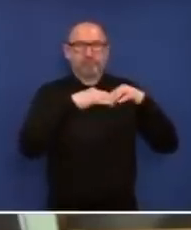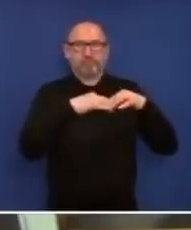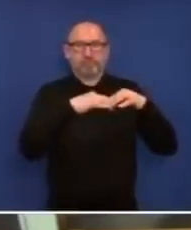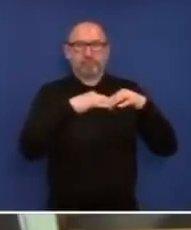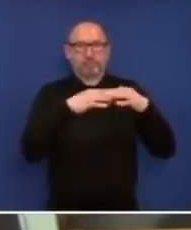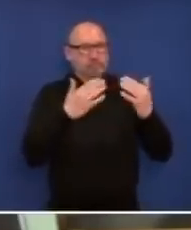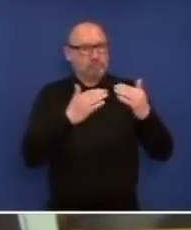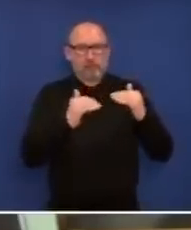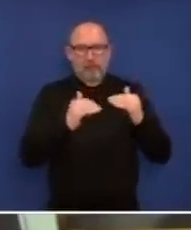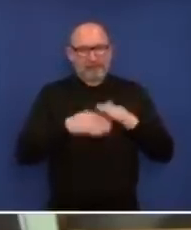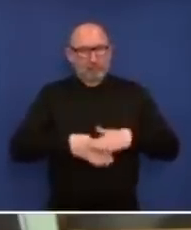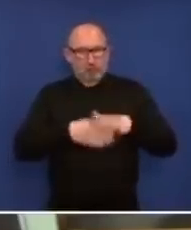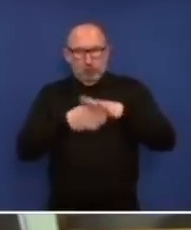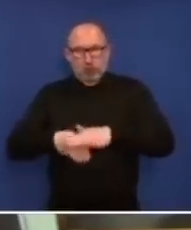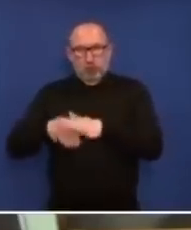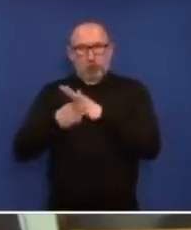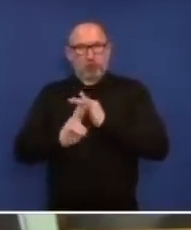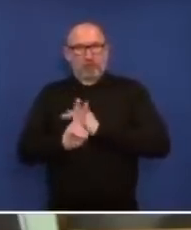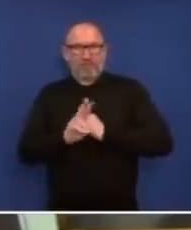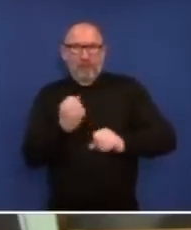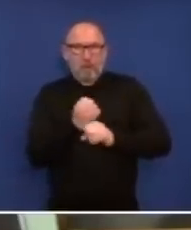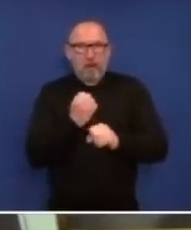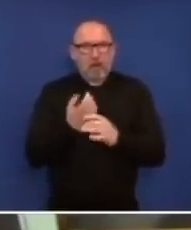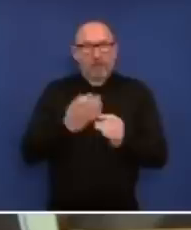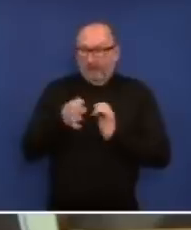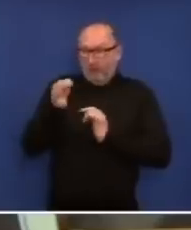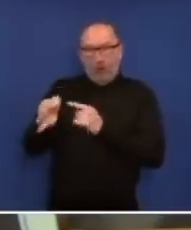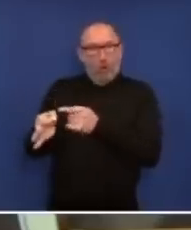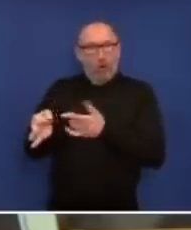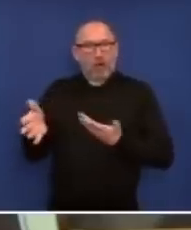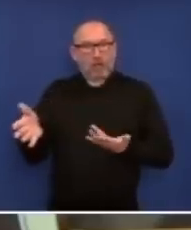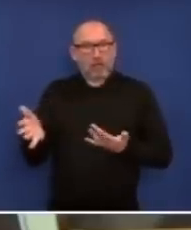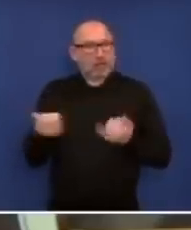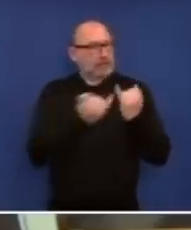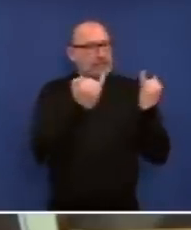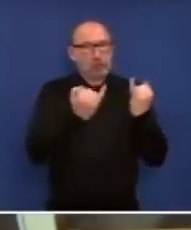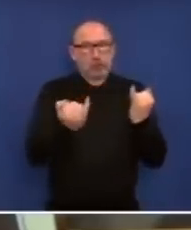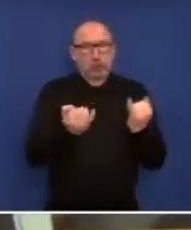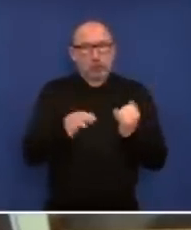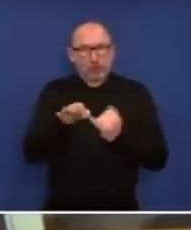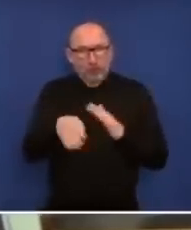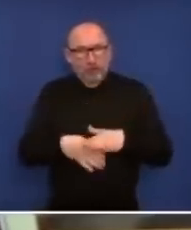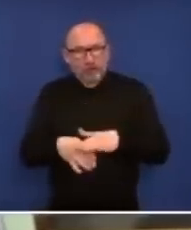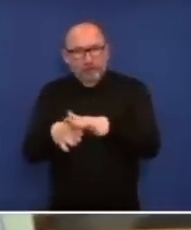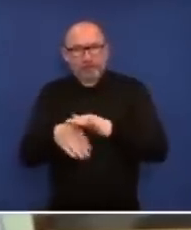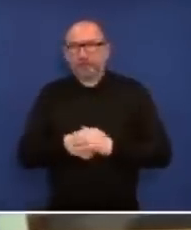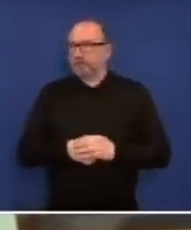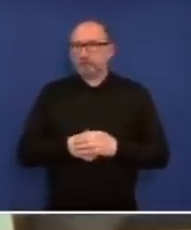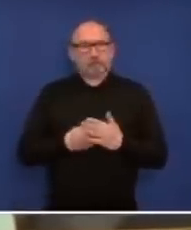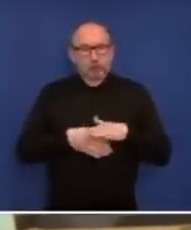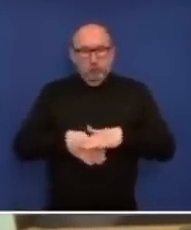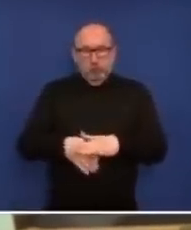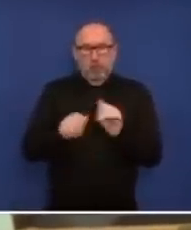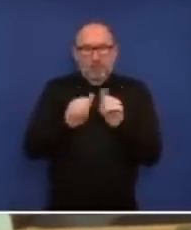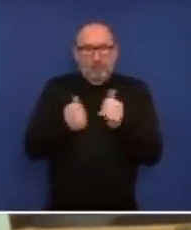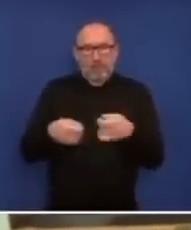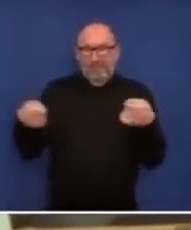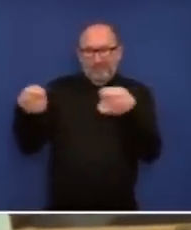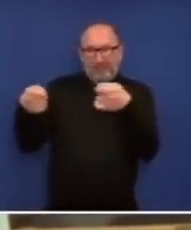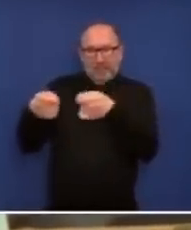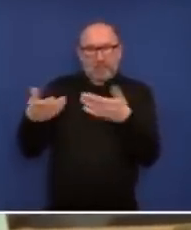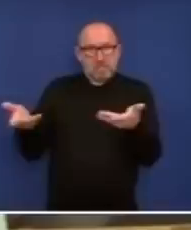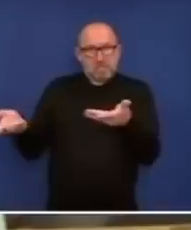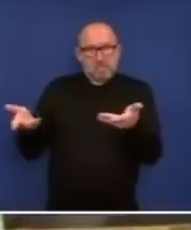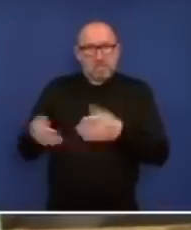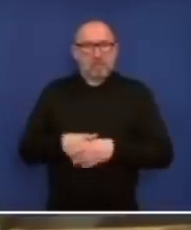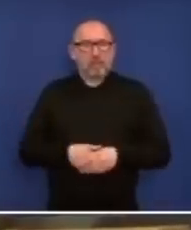diese Unterstützung geleistet? Durch Kräfte vor Ort, durch Institutionen, durch Finanzen? Das ist ja eine Situation, die